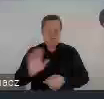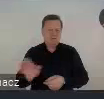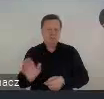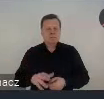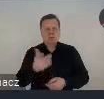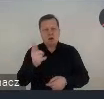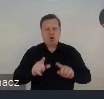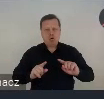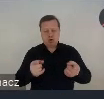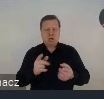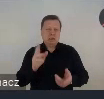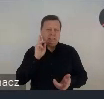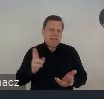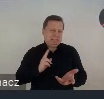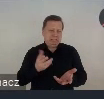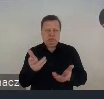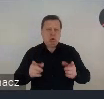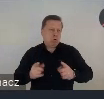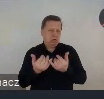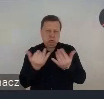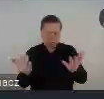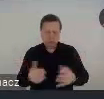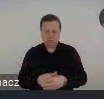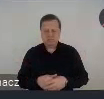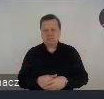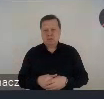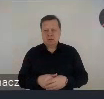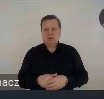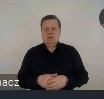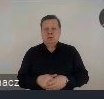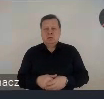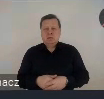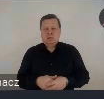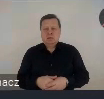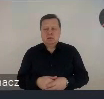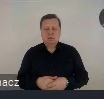tylko instytucja, organizacja, czyli taki podmiot